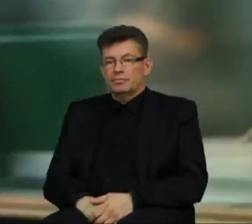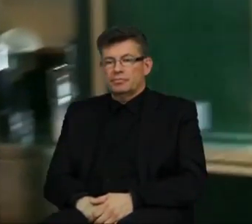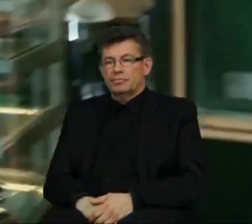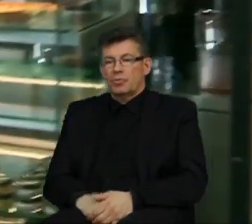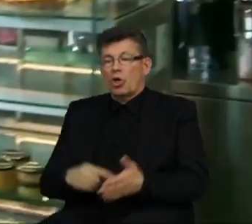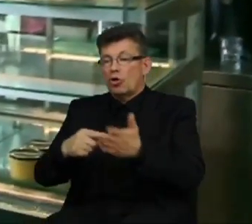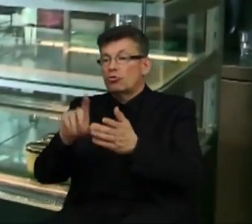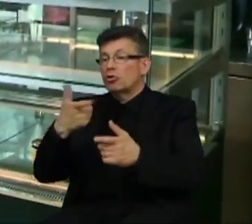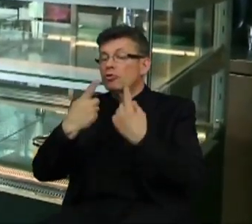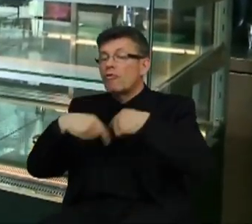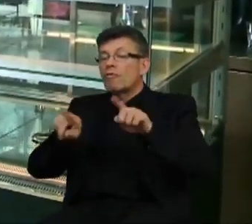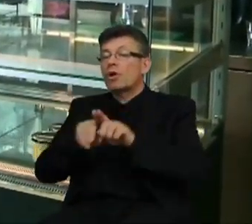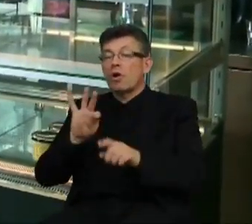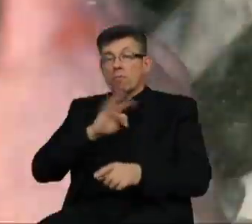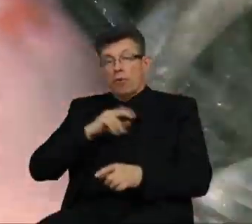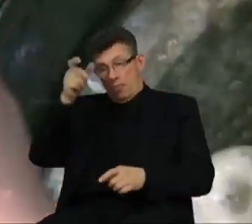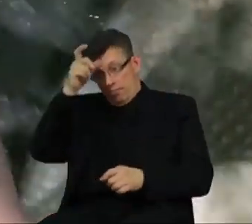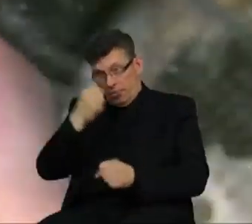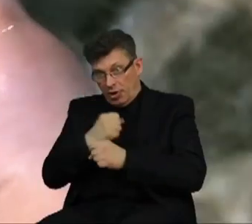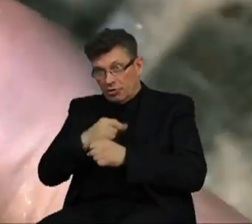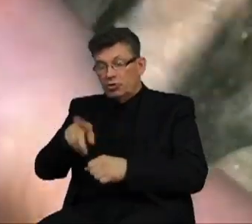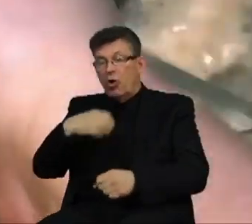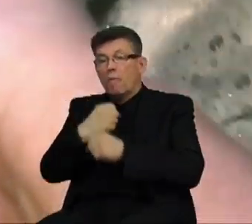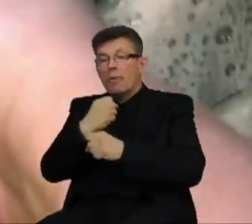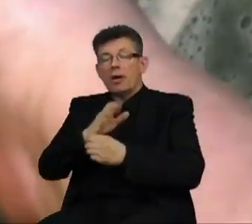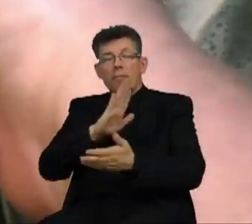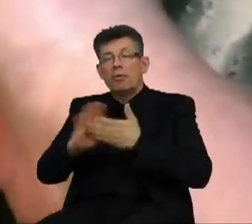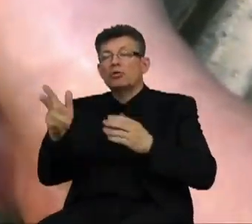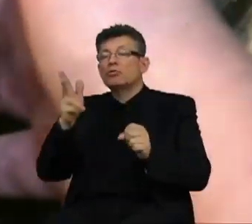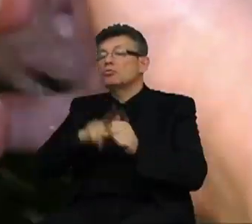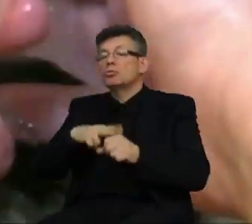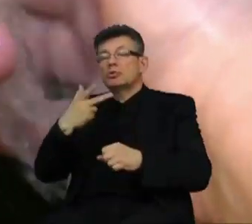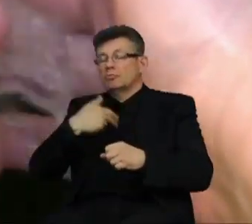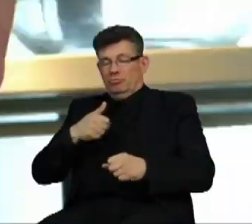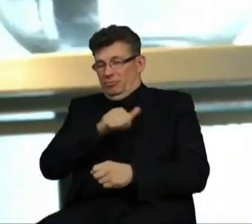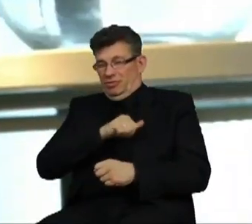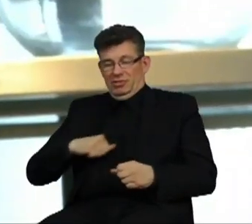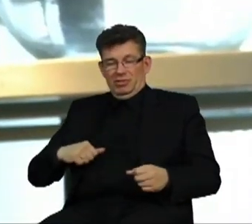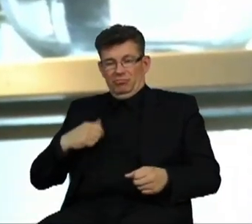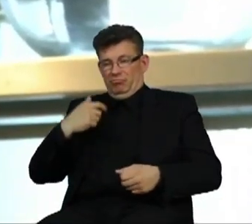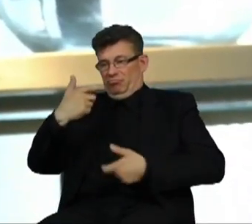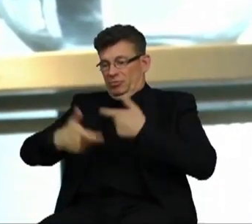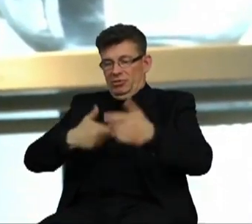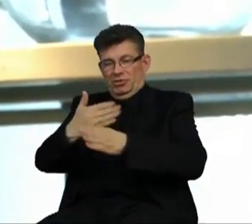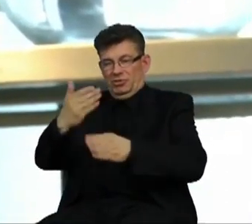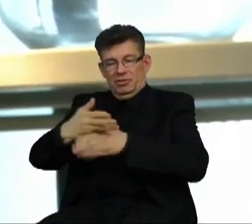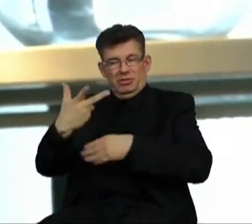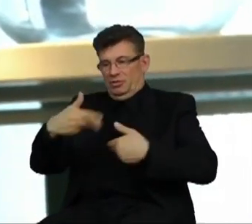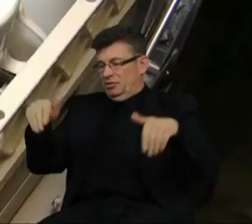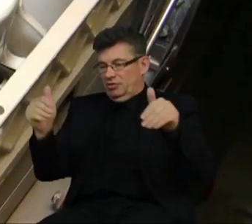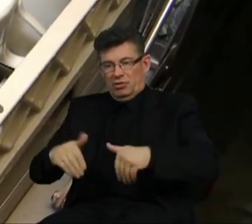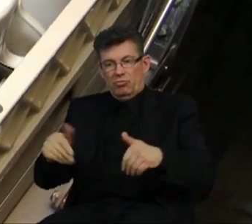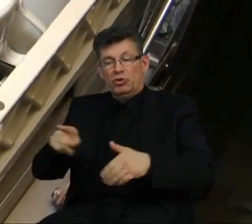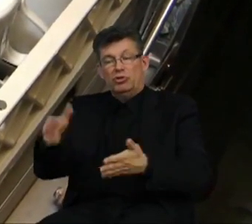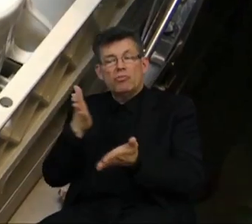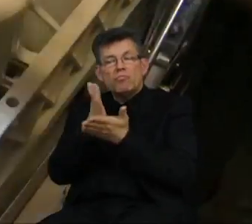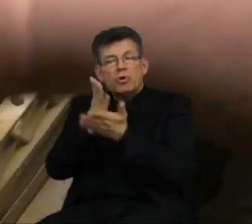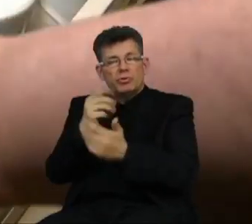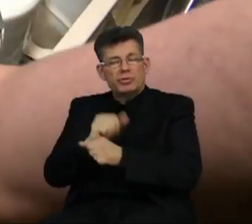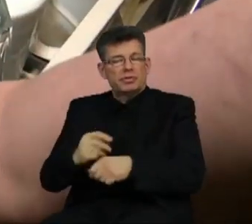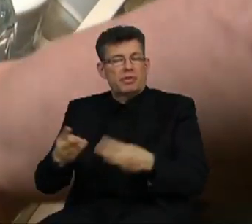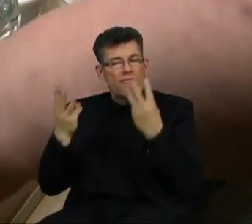To, co wykonują moi pracownicy, to są prace, bez których w zasadzie nie moglibyśmy funkcjonować, ponieważ ta pomoc jest na tyle